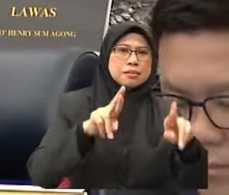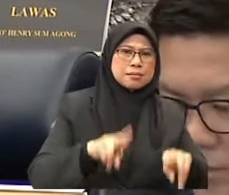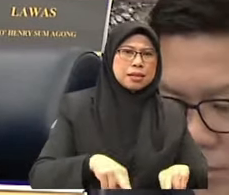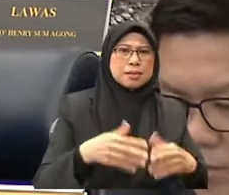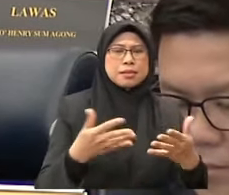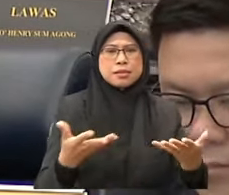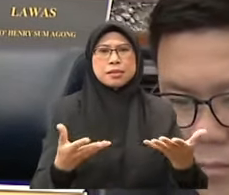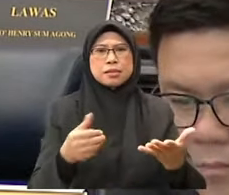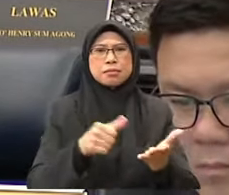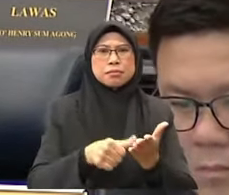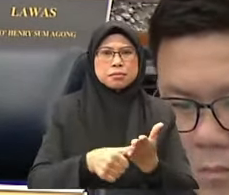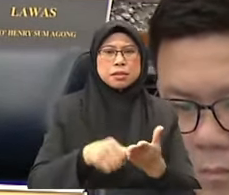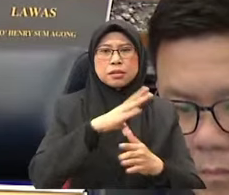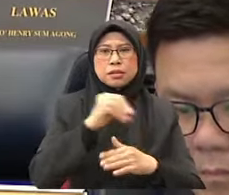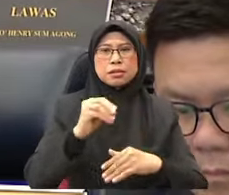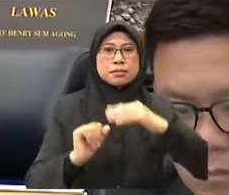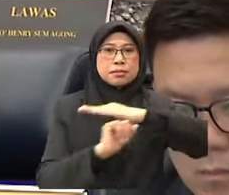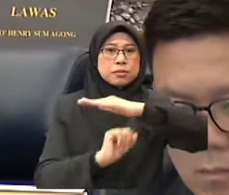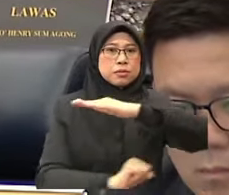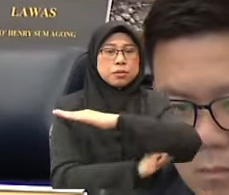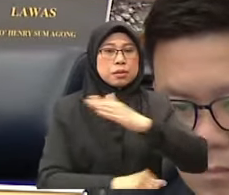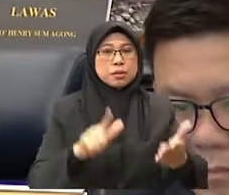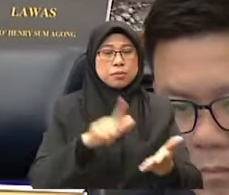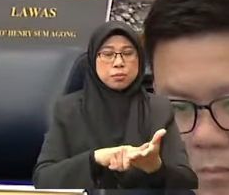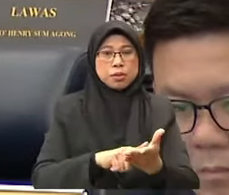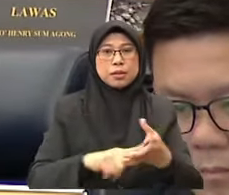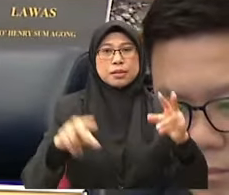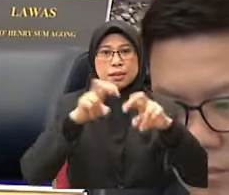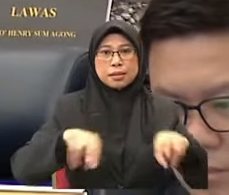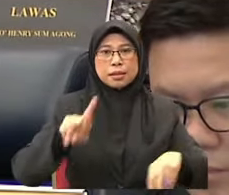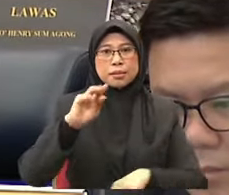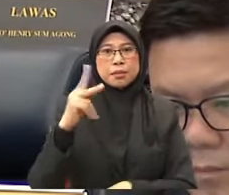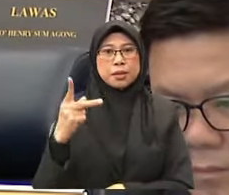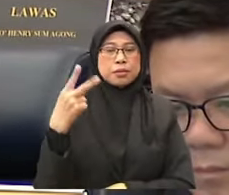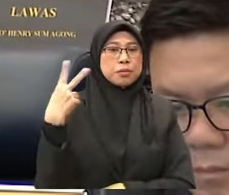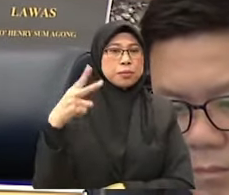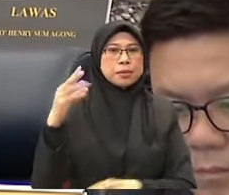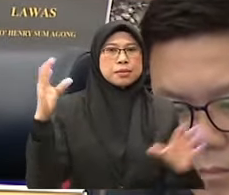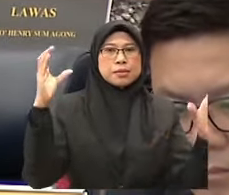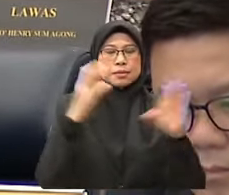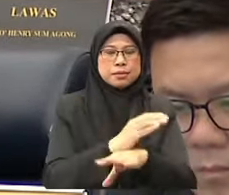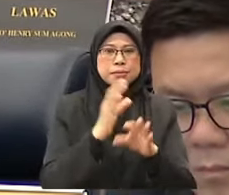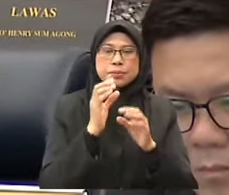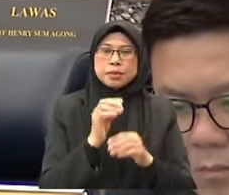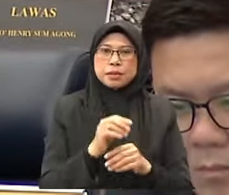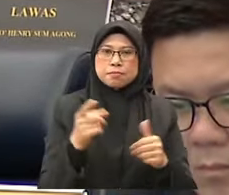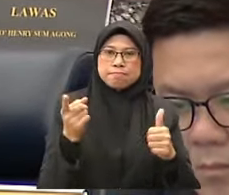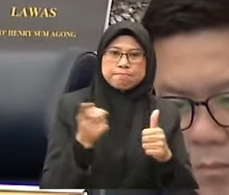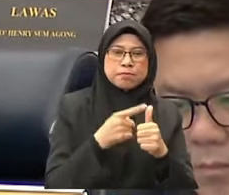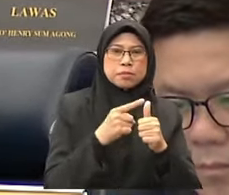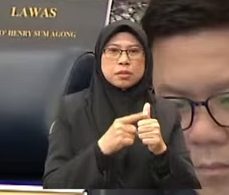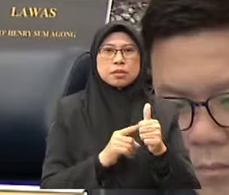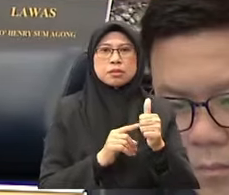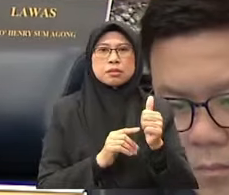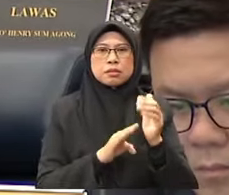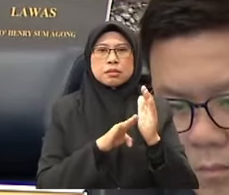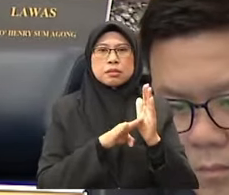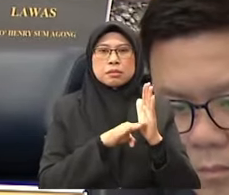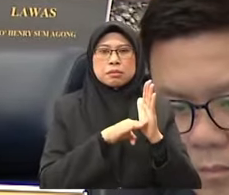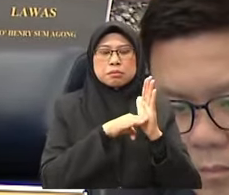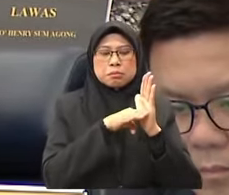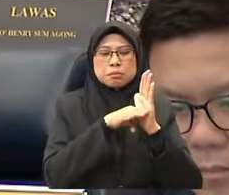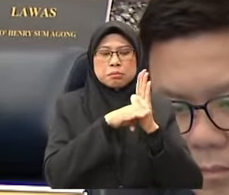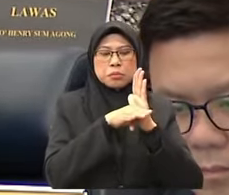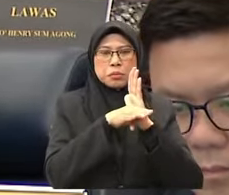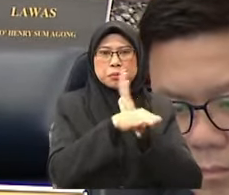dan masalah infrastruktur. Menurut laporan kajian separuh penggal RMK12, antara cabaran utama yang menyebabkan pertumbuhan ekonomi yang perlahan bagi